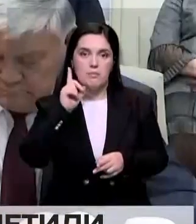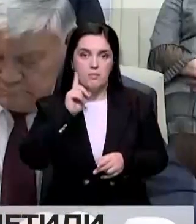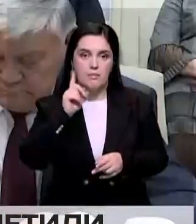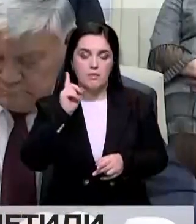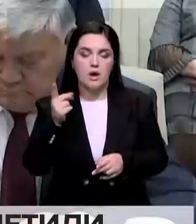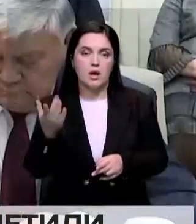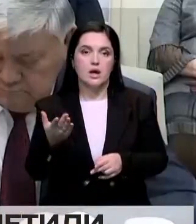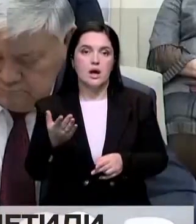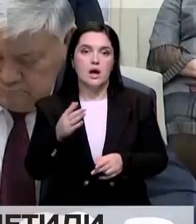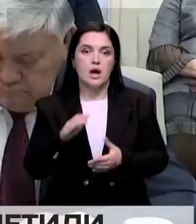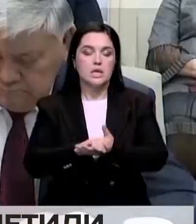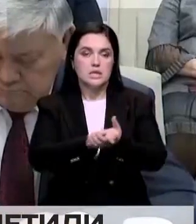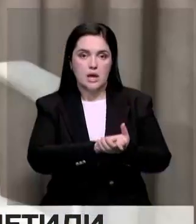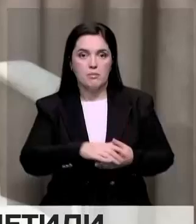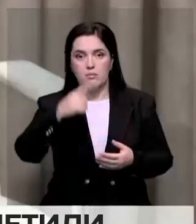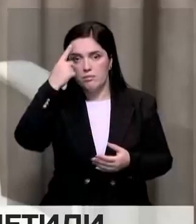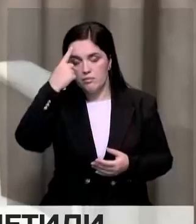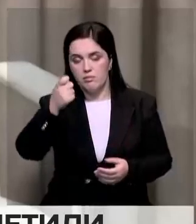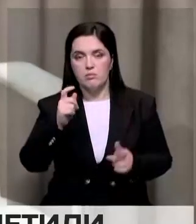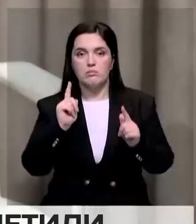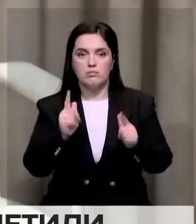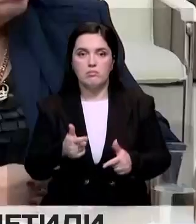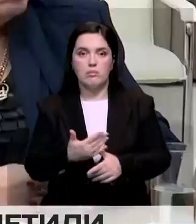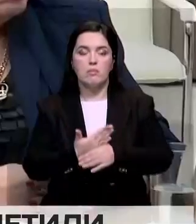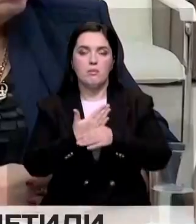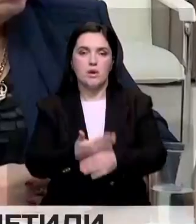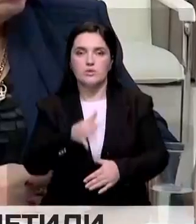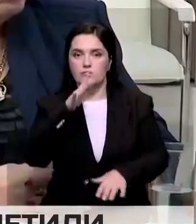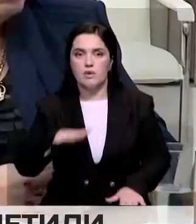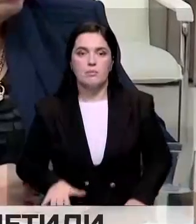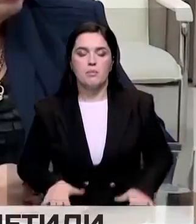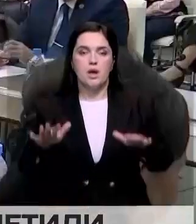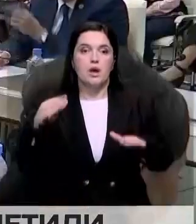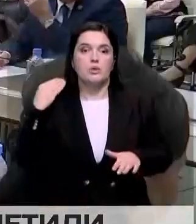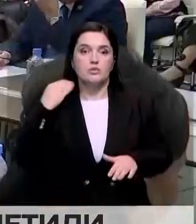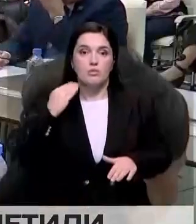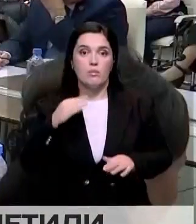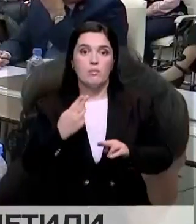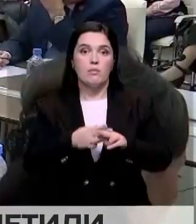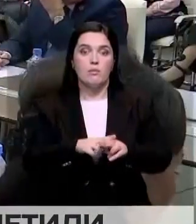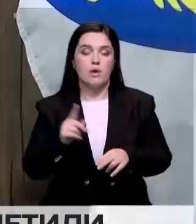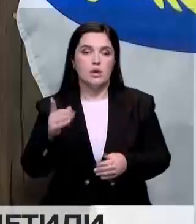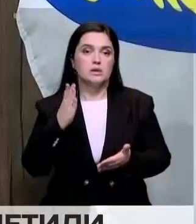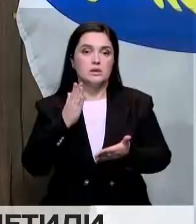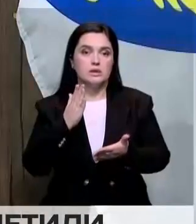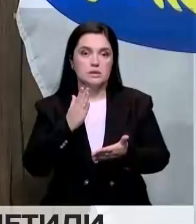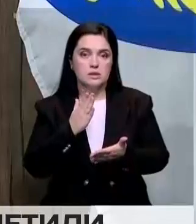крыла ассамблеи, которая откликнулась на призыв помочь пострадавшим во время паводков актюбинцев. Это один из признаков зрелого